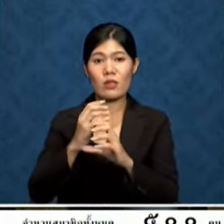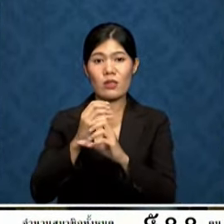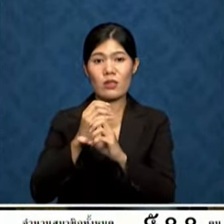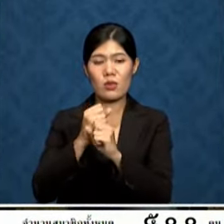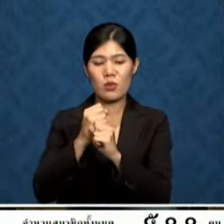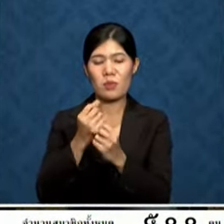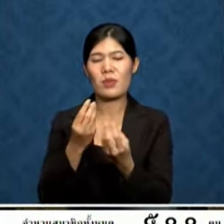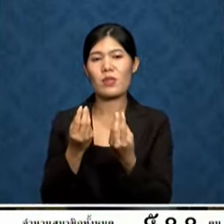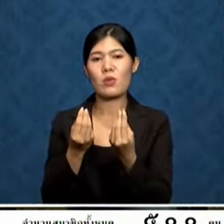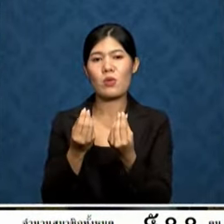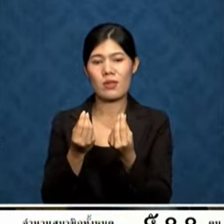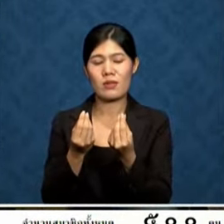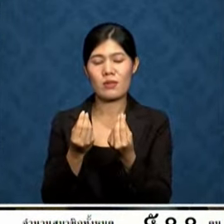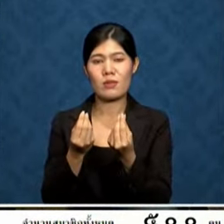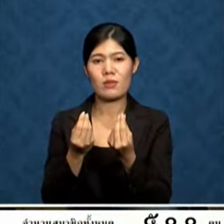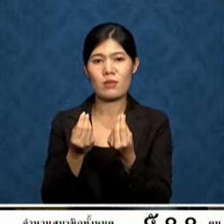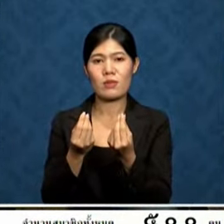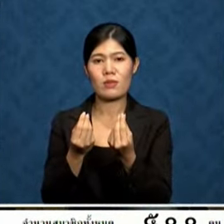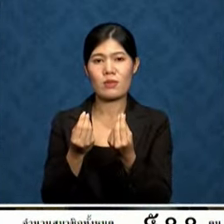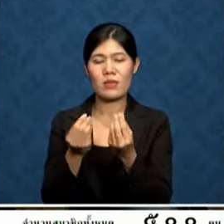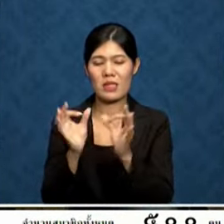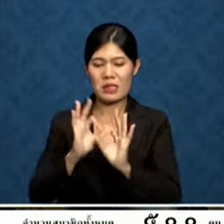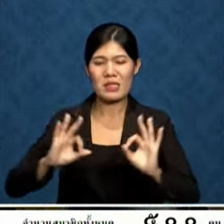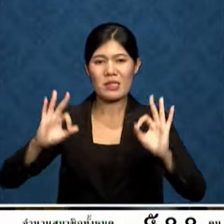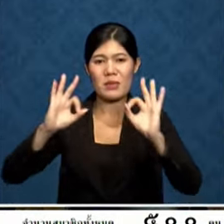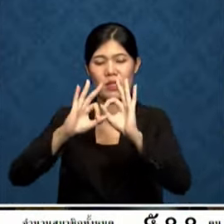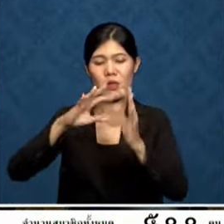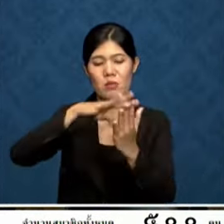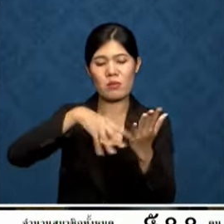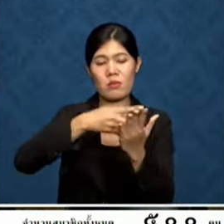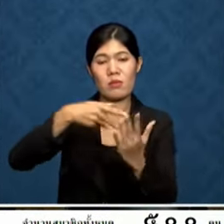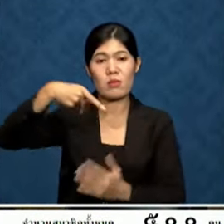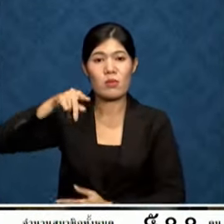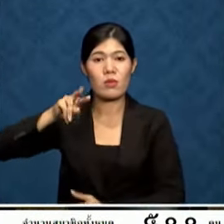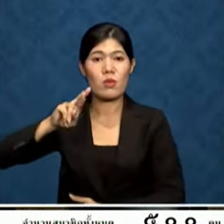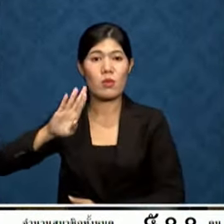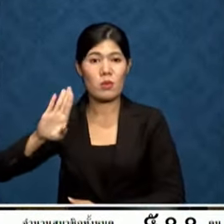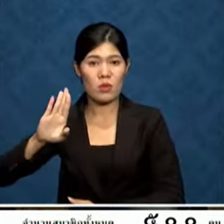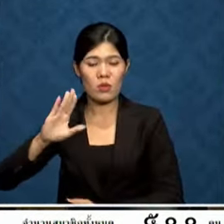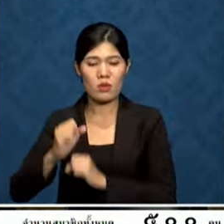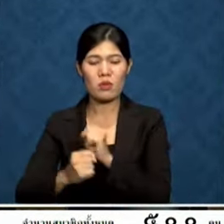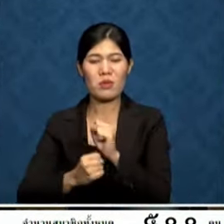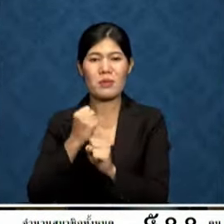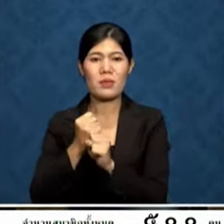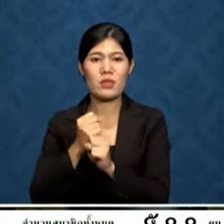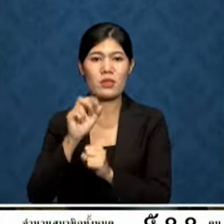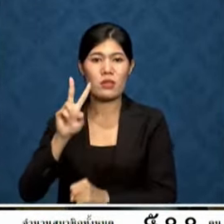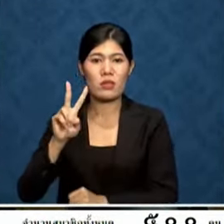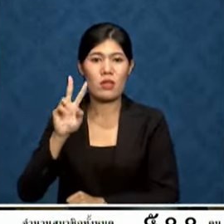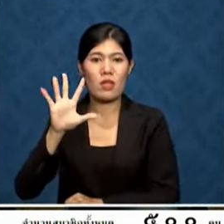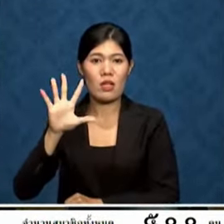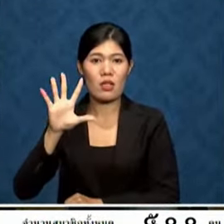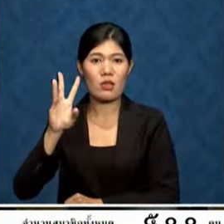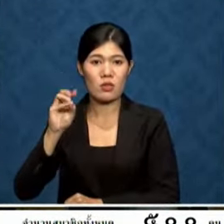ตัวเลขนะครับว่าย้ำว่าร่างพระราชบัญญัติงบประมาณรายจ่ายประจำปีงบประมาณพ.ศ